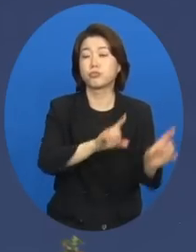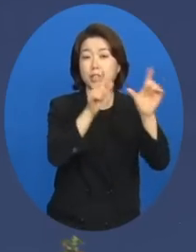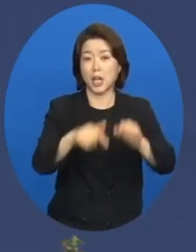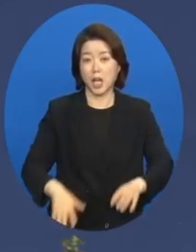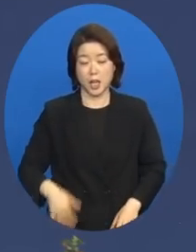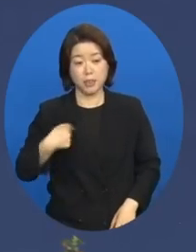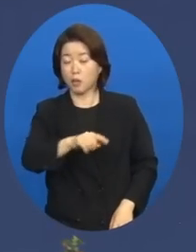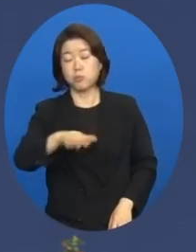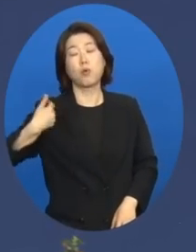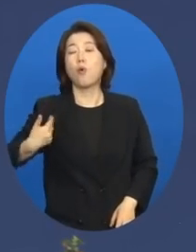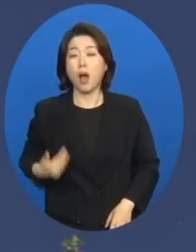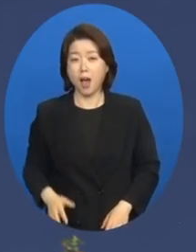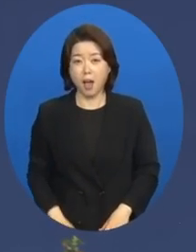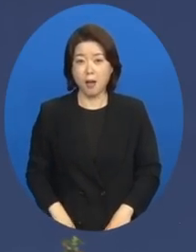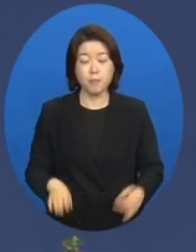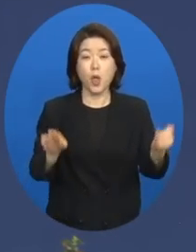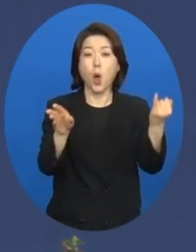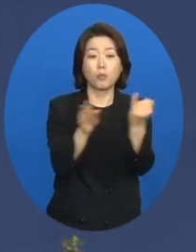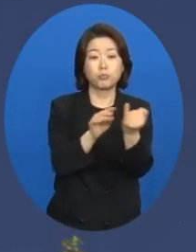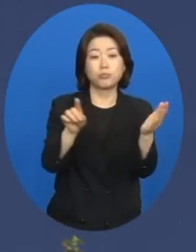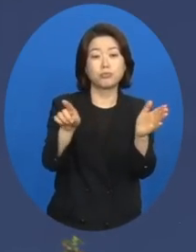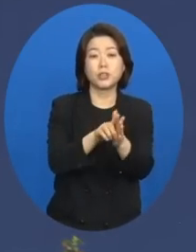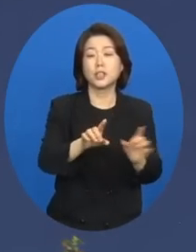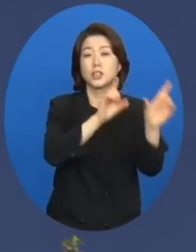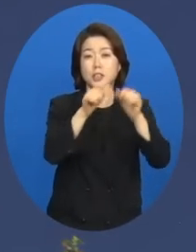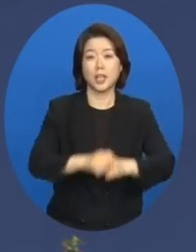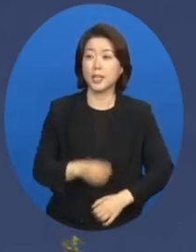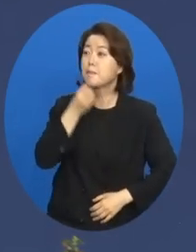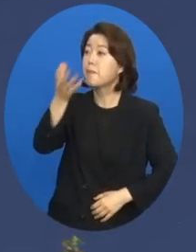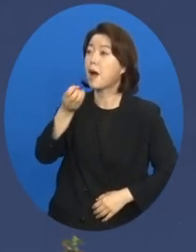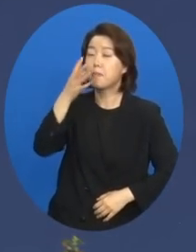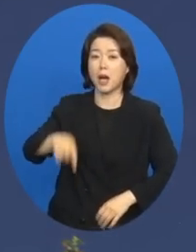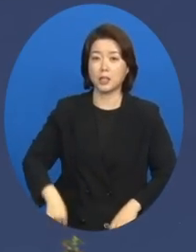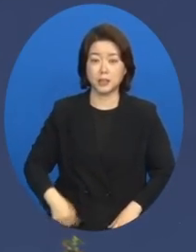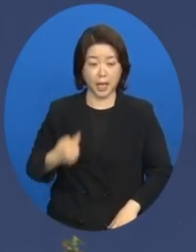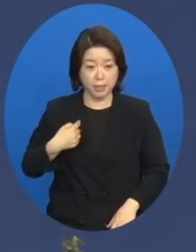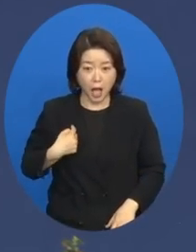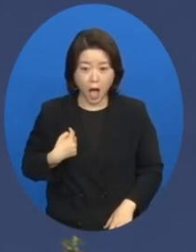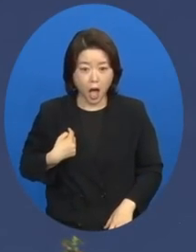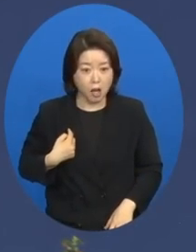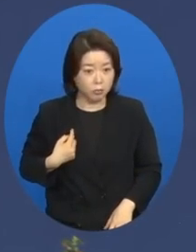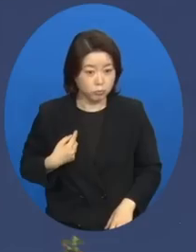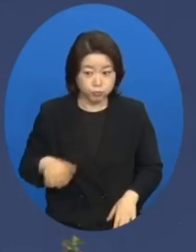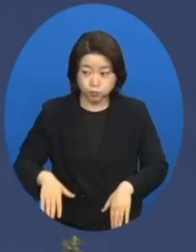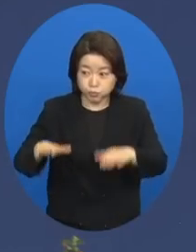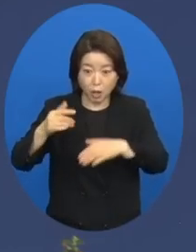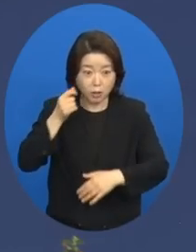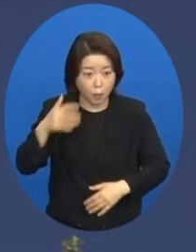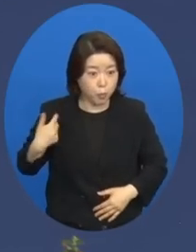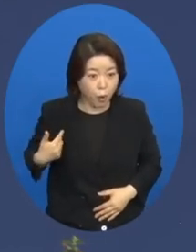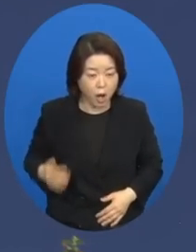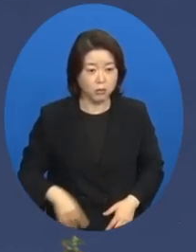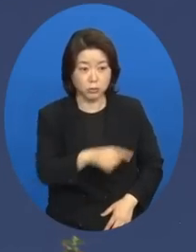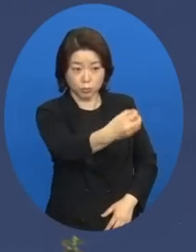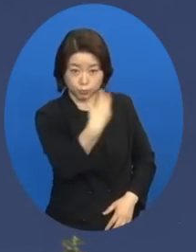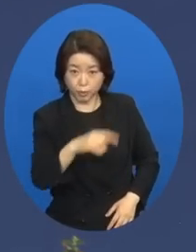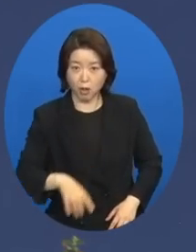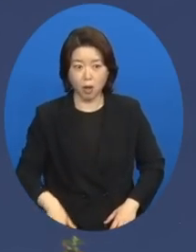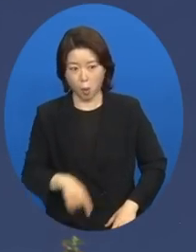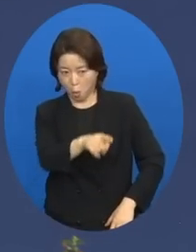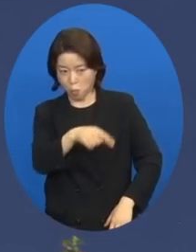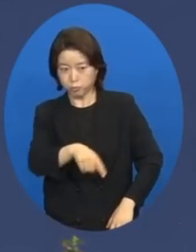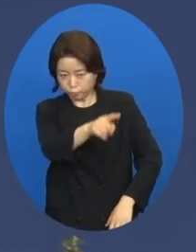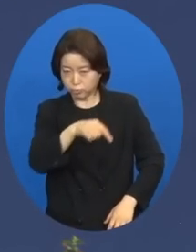모태신앙을 알아요. 모태신앙들이 그런 천기를 자꾸 누설하니까 내가 나 같은 안모태가 듣고 아 모태신앙이 그러던데요.